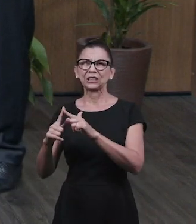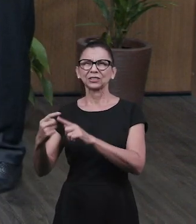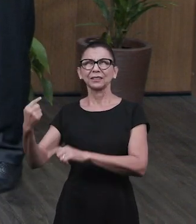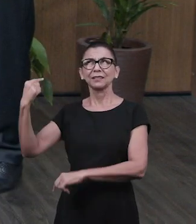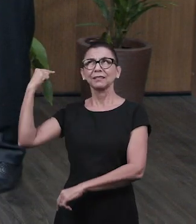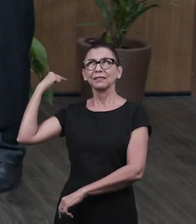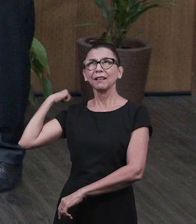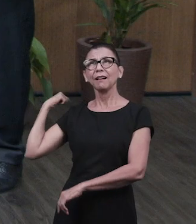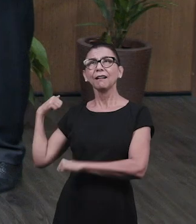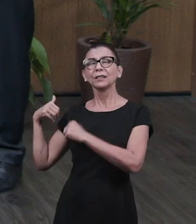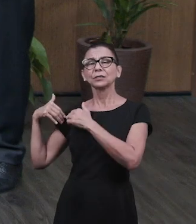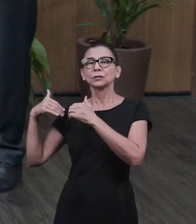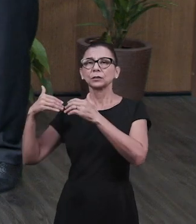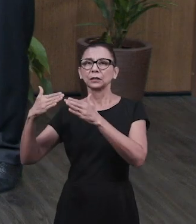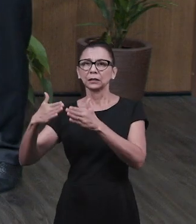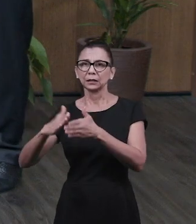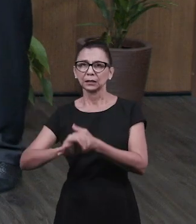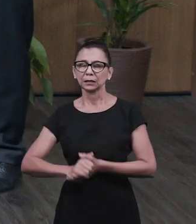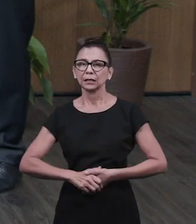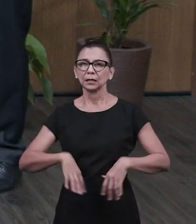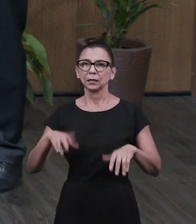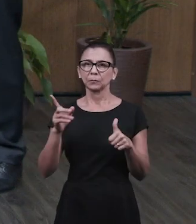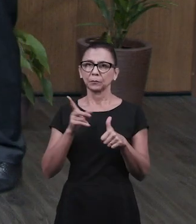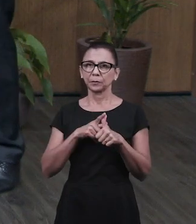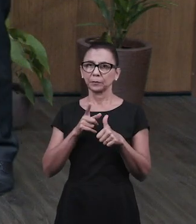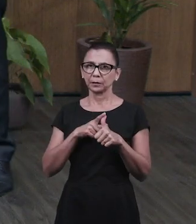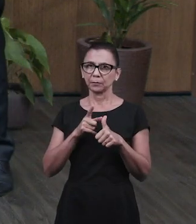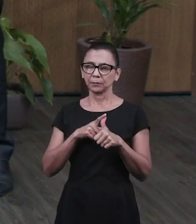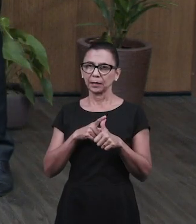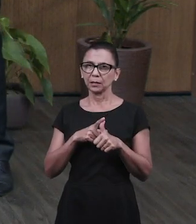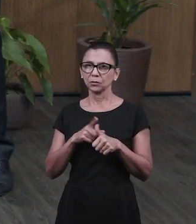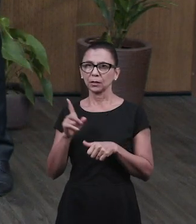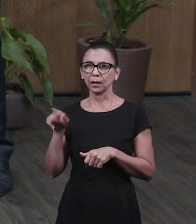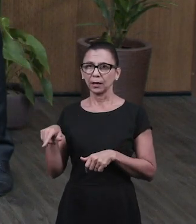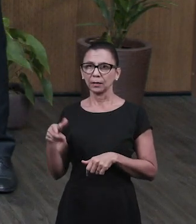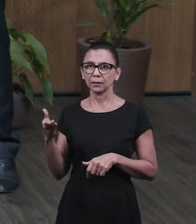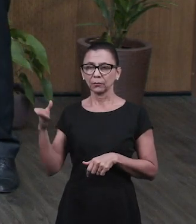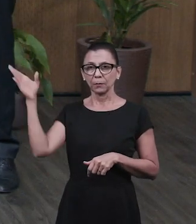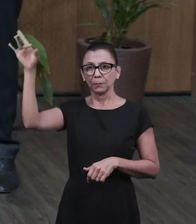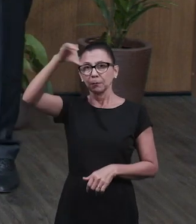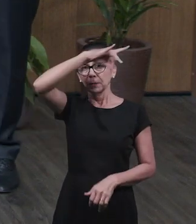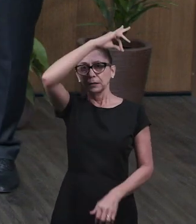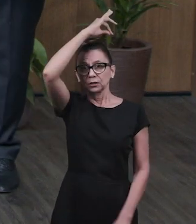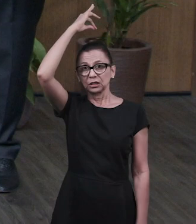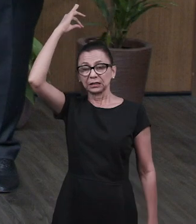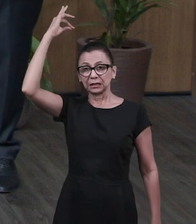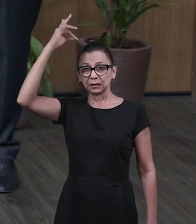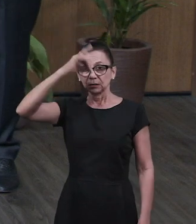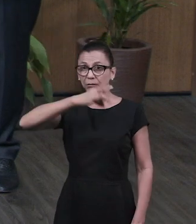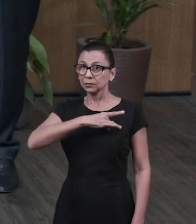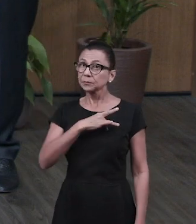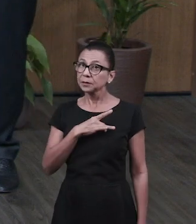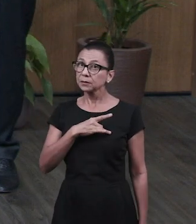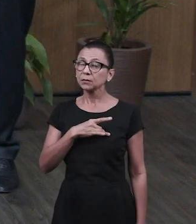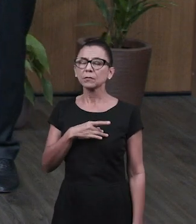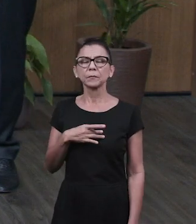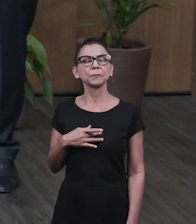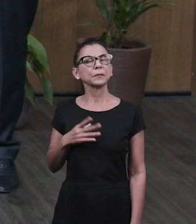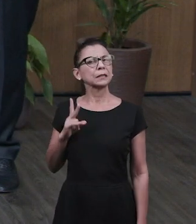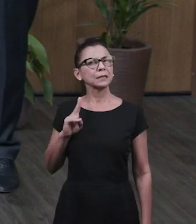au début, a été d'abord baptisée du Saint-Esprit. Elle a toujours